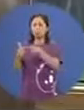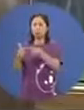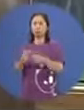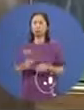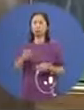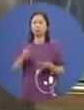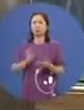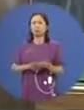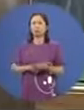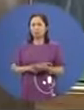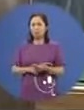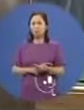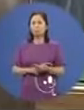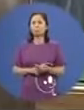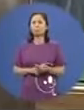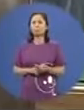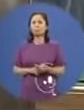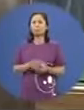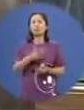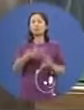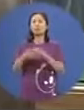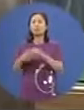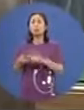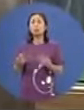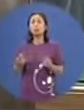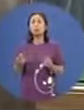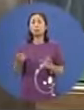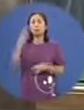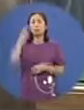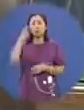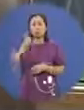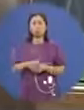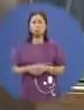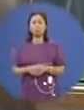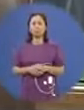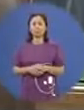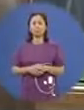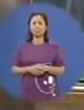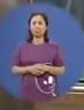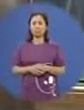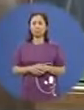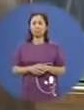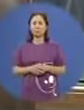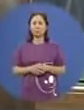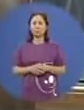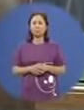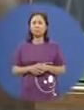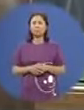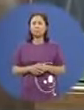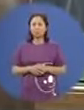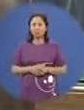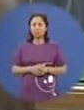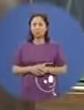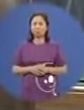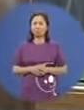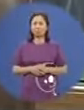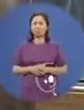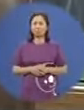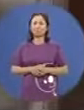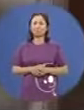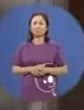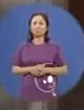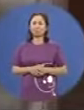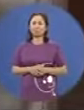の制度は作っていて、市町村の制度もこう大体同じような形で、大体ね、 はい、 ずっと来ていると思いますね。 そう